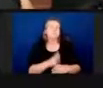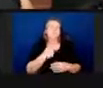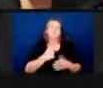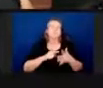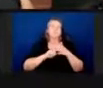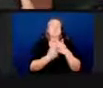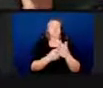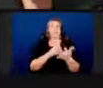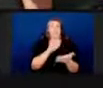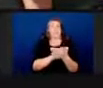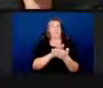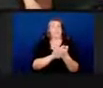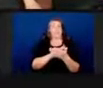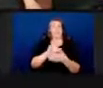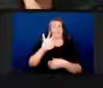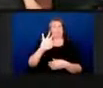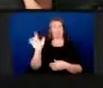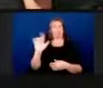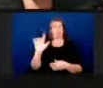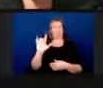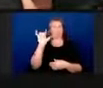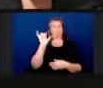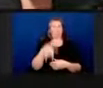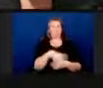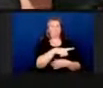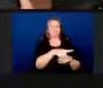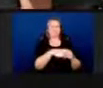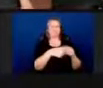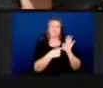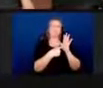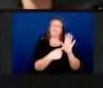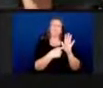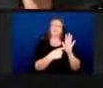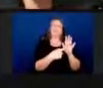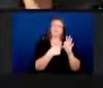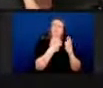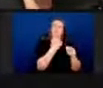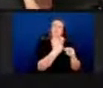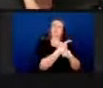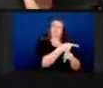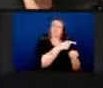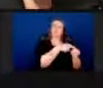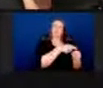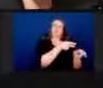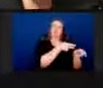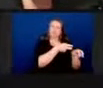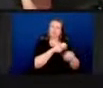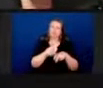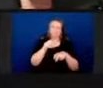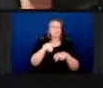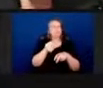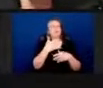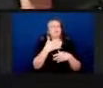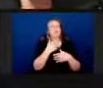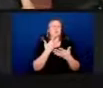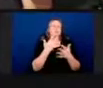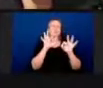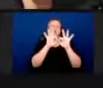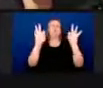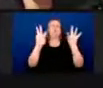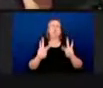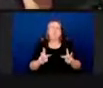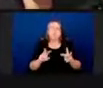kusema tuna modeli ya mabadiliko ambayo tunaitumia wakati ambapo